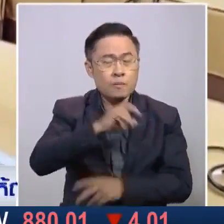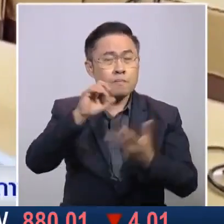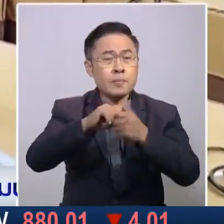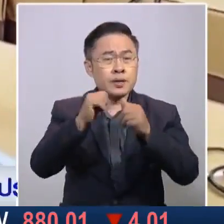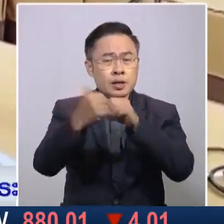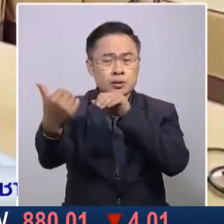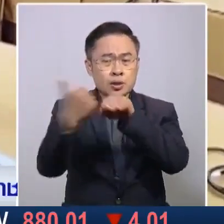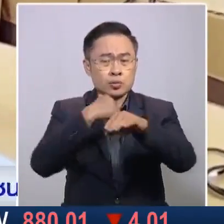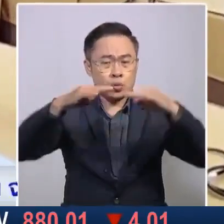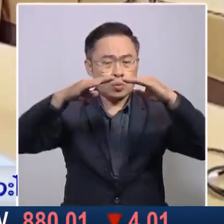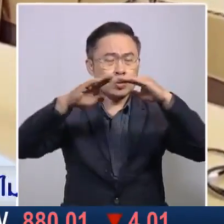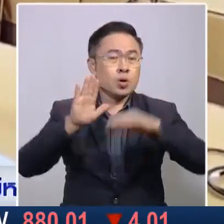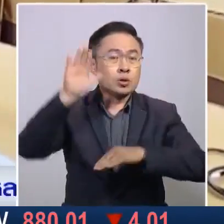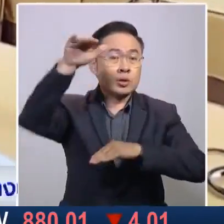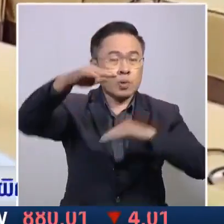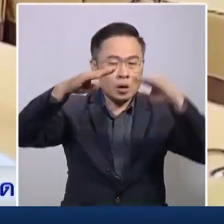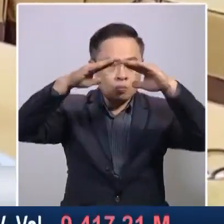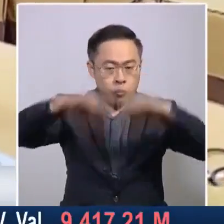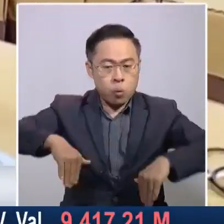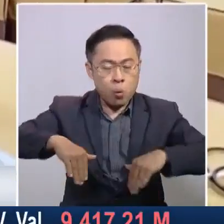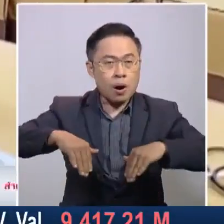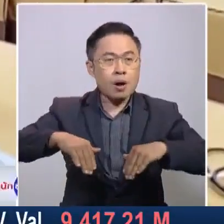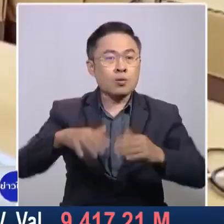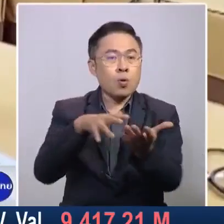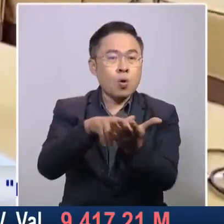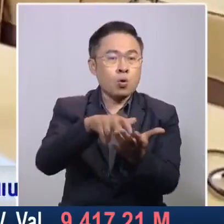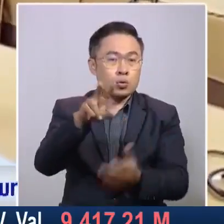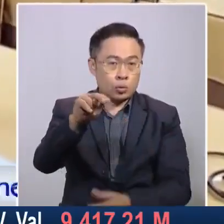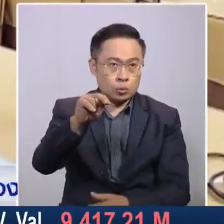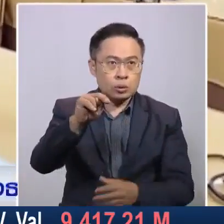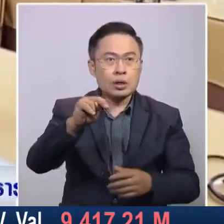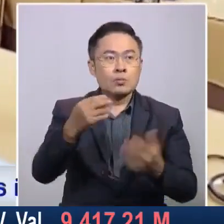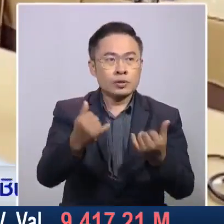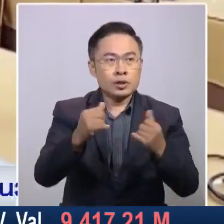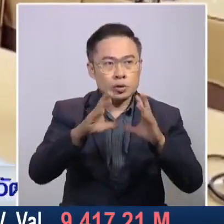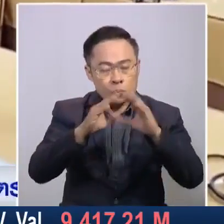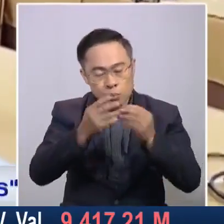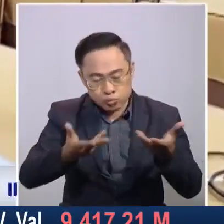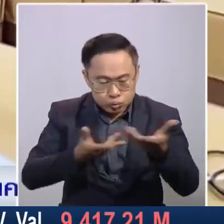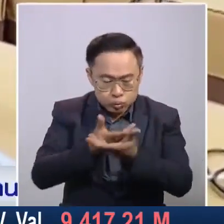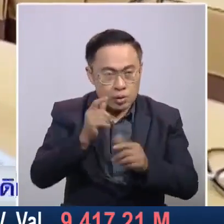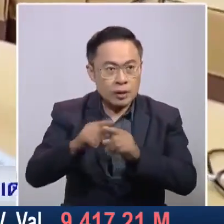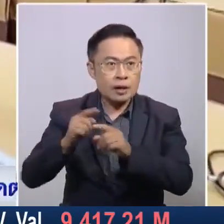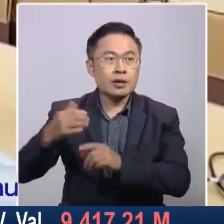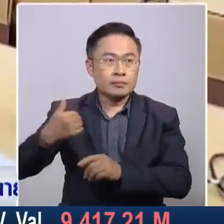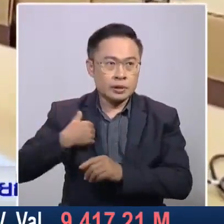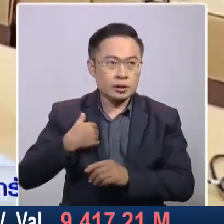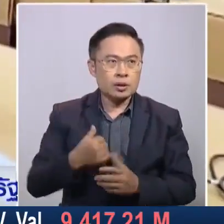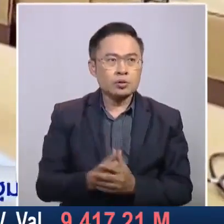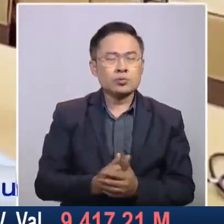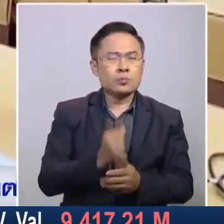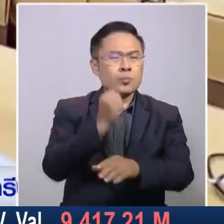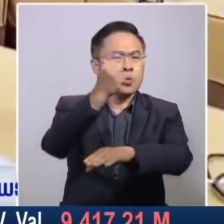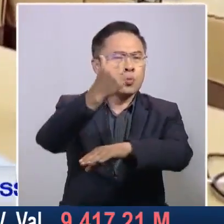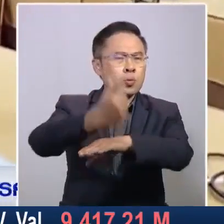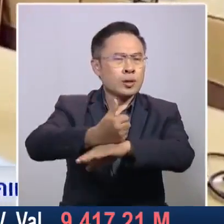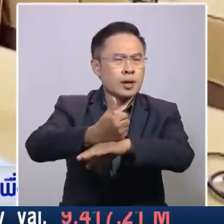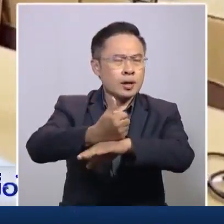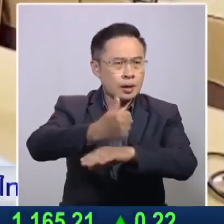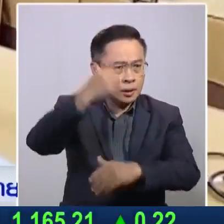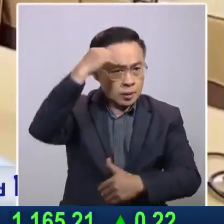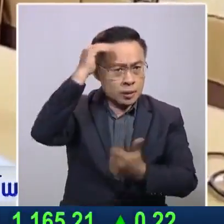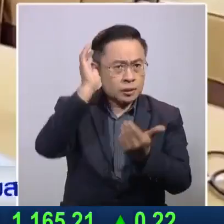ลาดกระบังอ่อนนุชพังถล่มได้มาประชุมติดตามความคืบหน้าคดีค่ะโดยมีทางพันตำรวจเอกจตุภูมิ